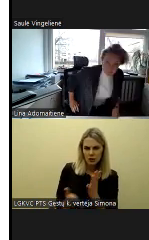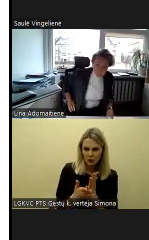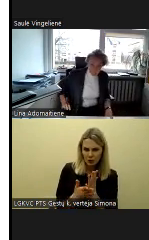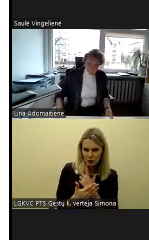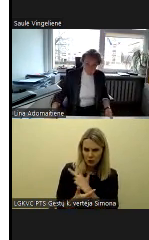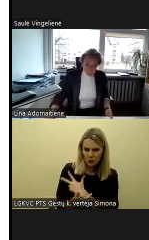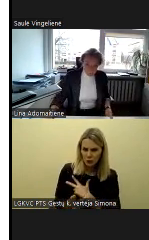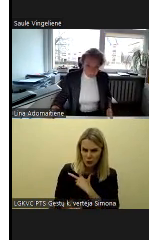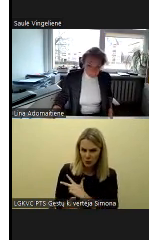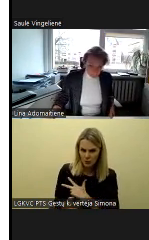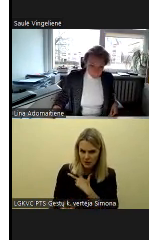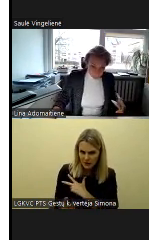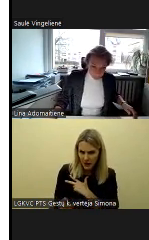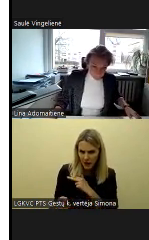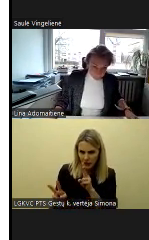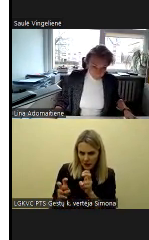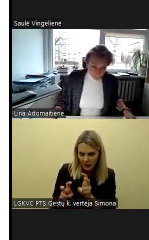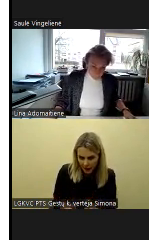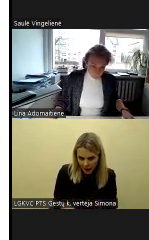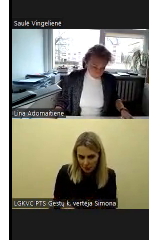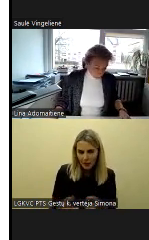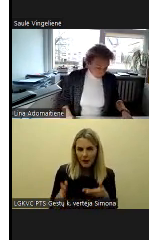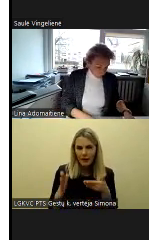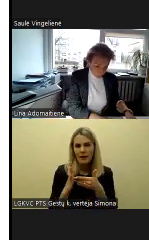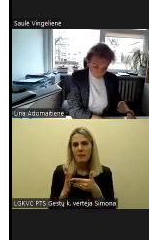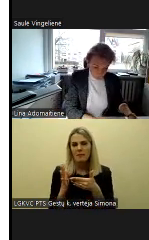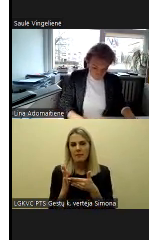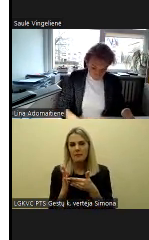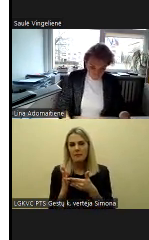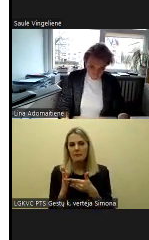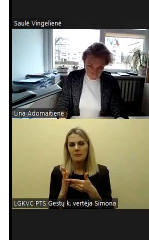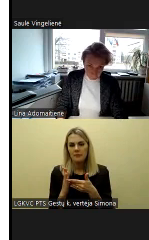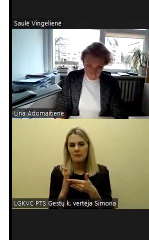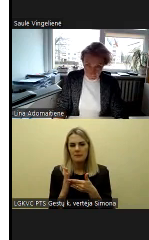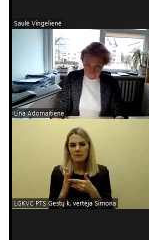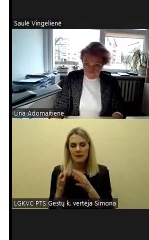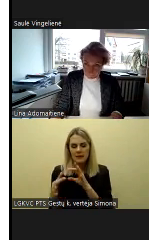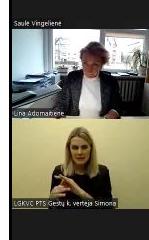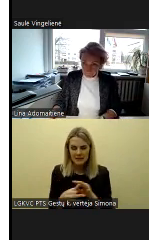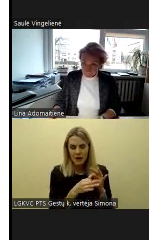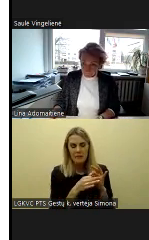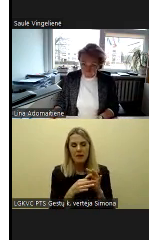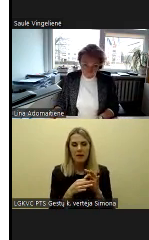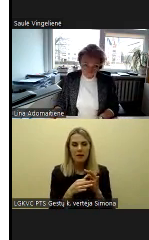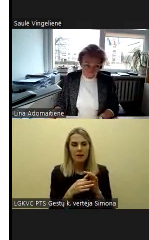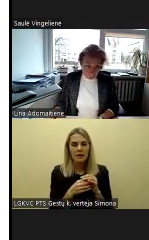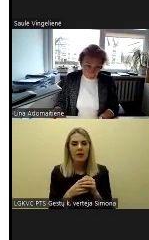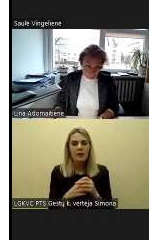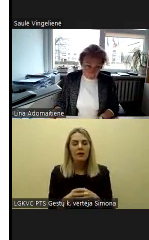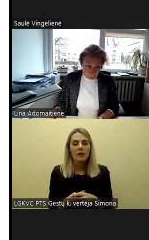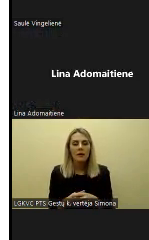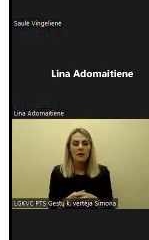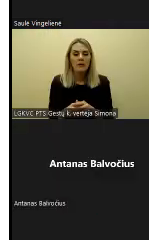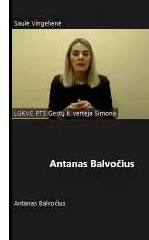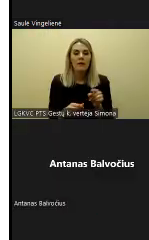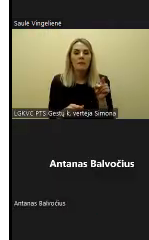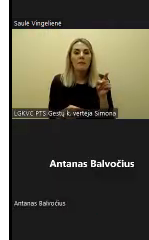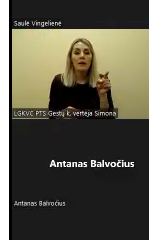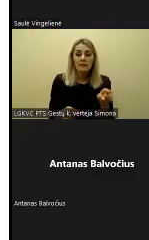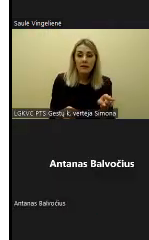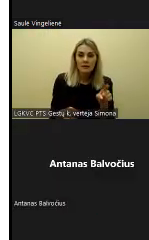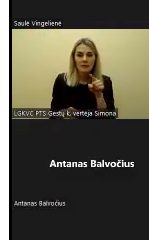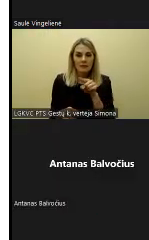socialiniais tyrimais ir siejama, bet ir ten yra dėstami taip pat